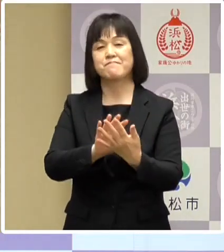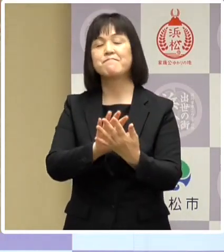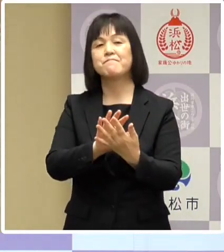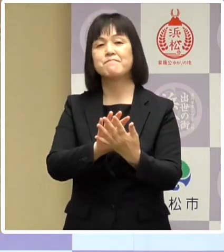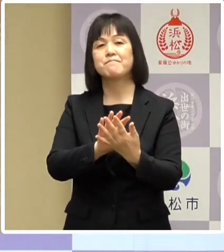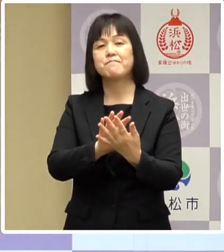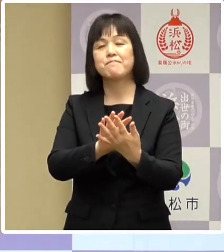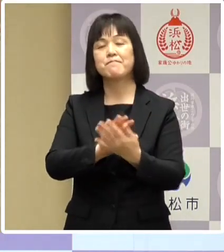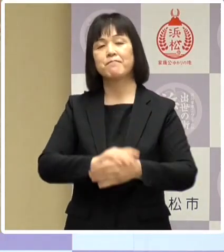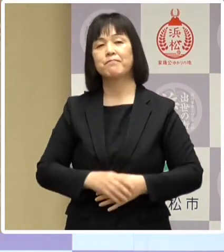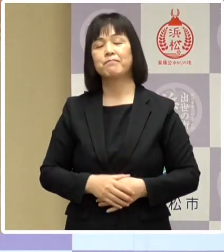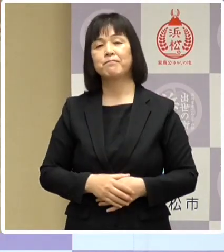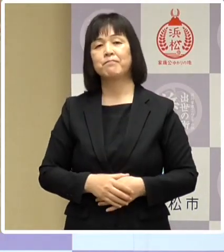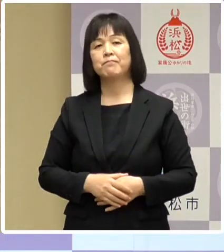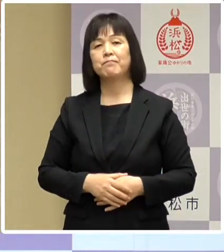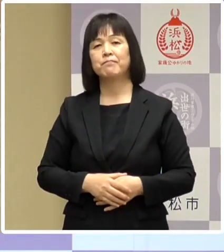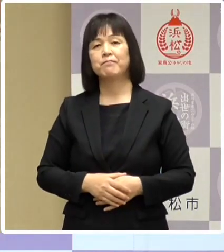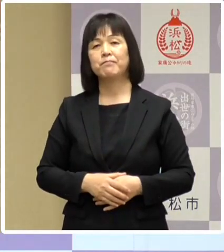まあ、